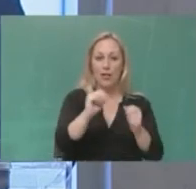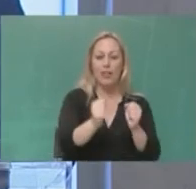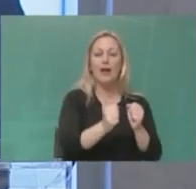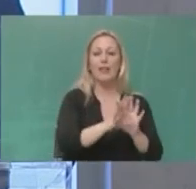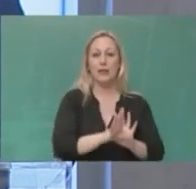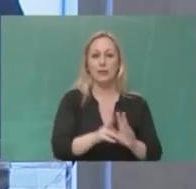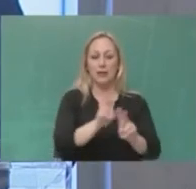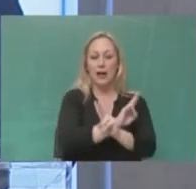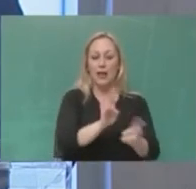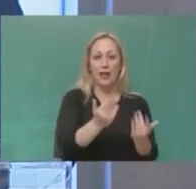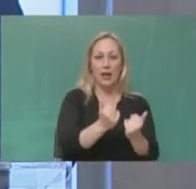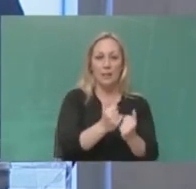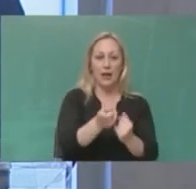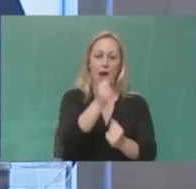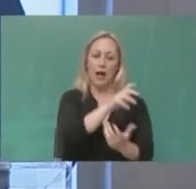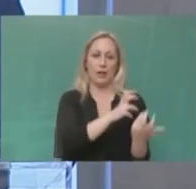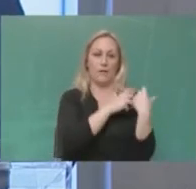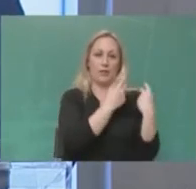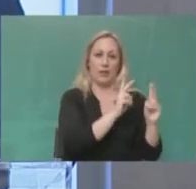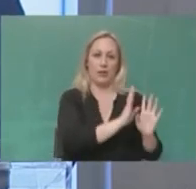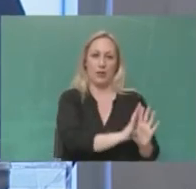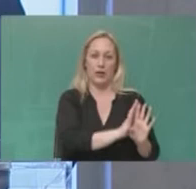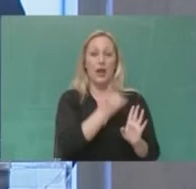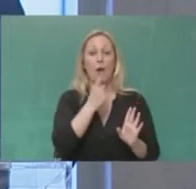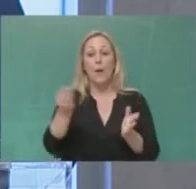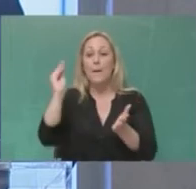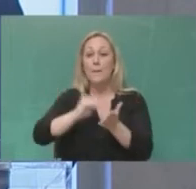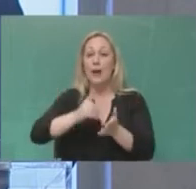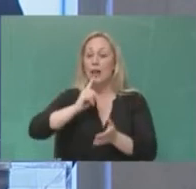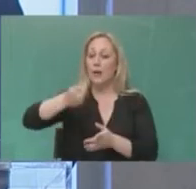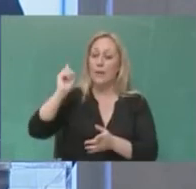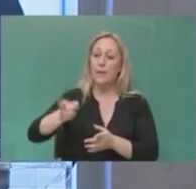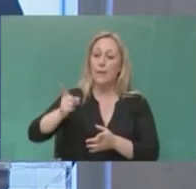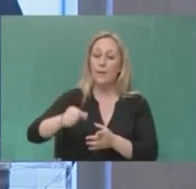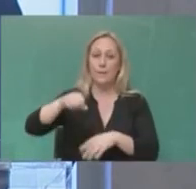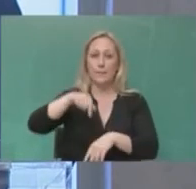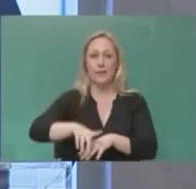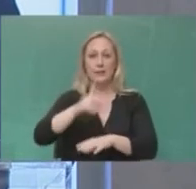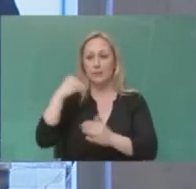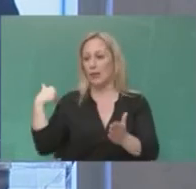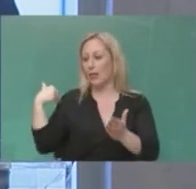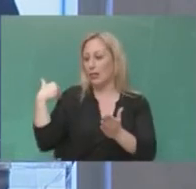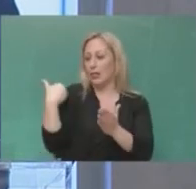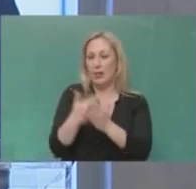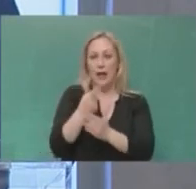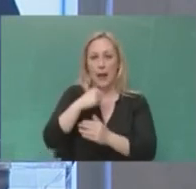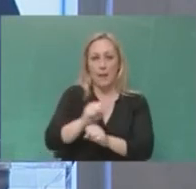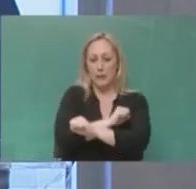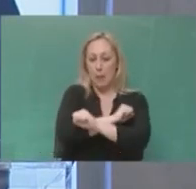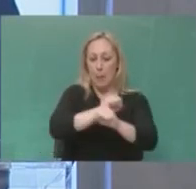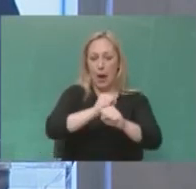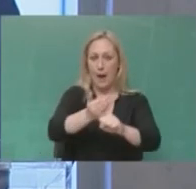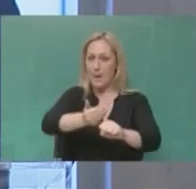αρμοδιότητα. Εμείς σας κατηγορούμε ότι πάλι ουσιαστικά κοιμόσασταν τον ύπνο του δικαίου. Όταν